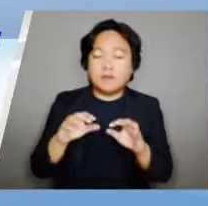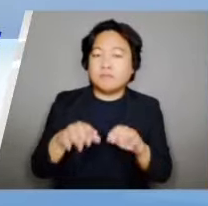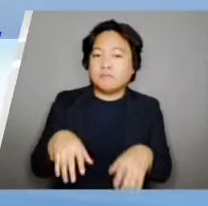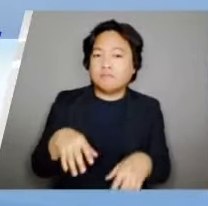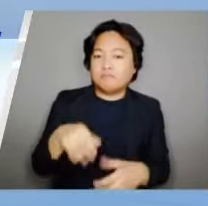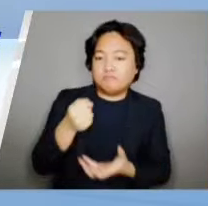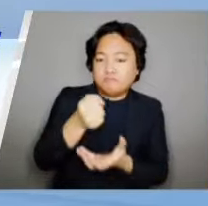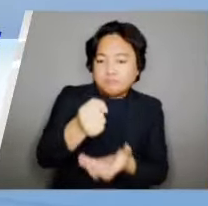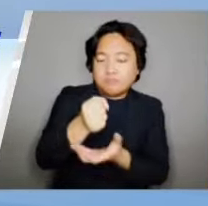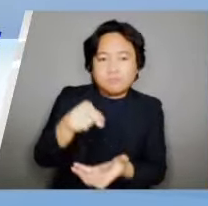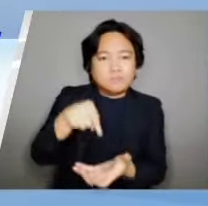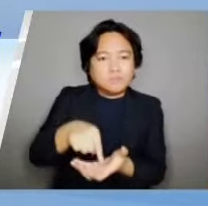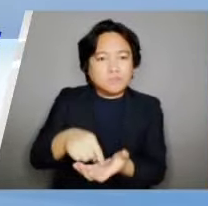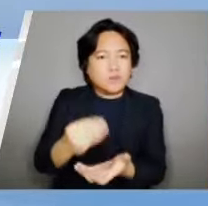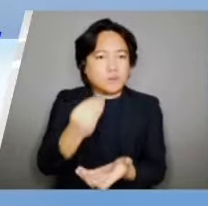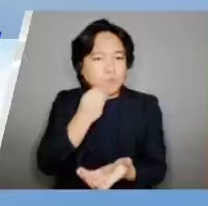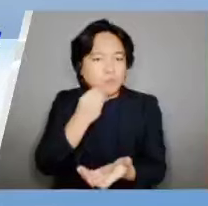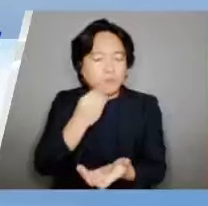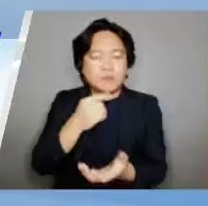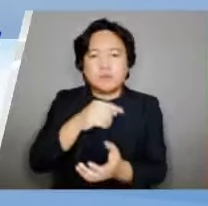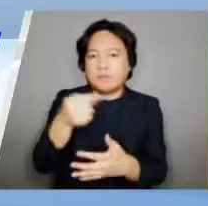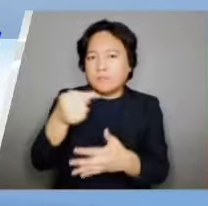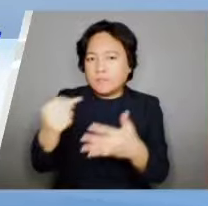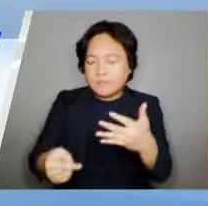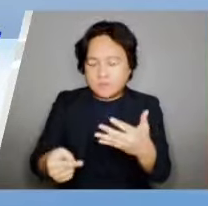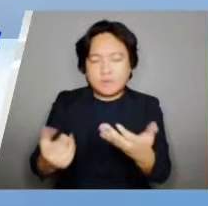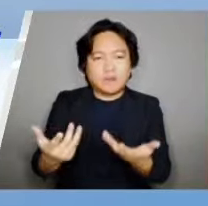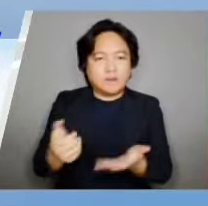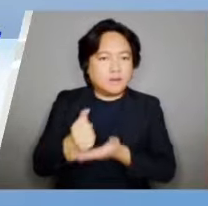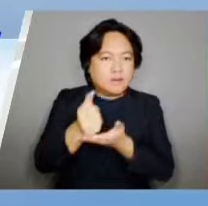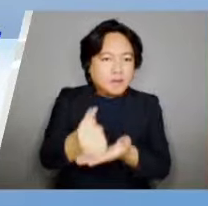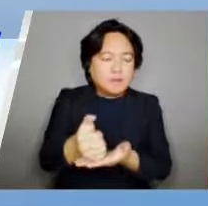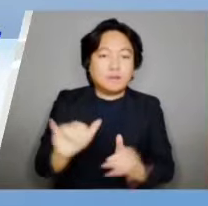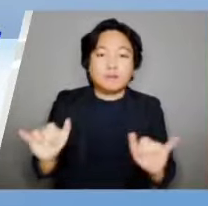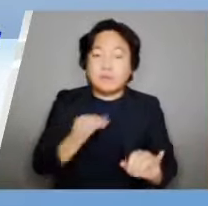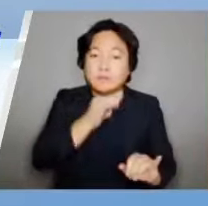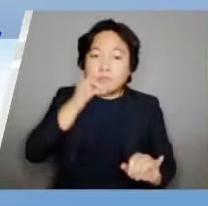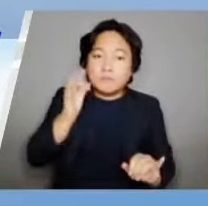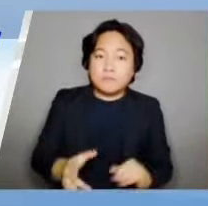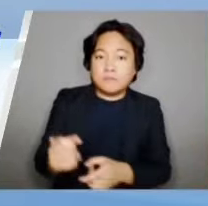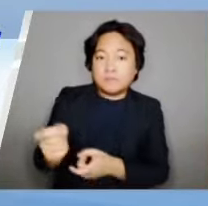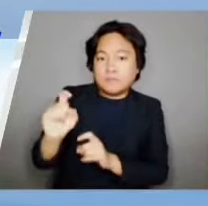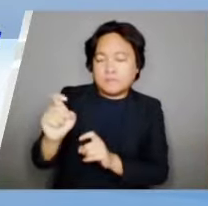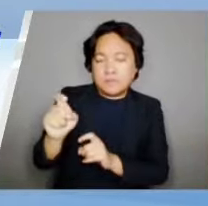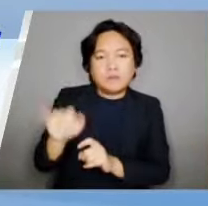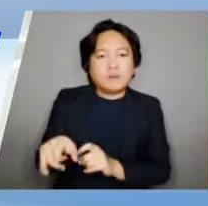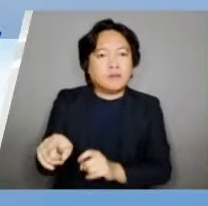high alert and our farmers and fisherfolk are taking steps to safeguard their livelihoods.